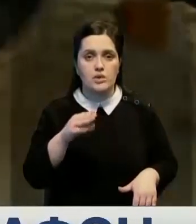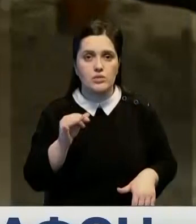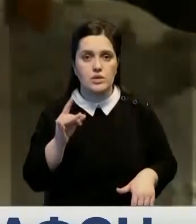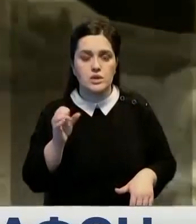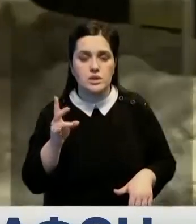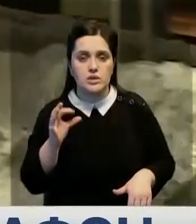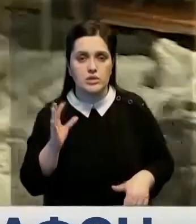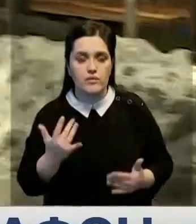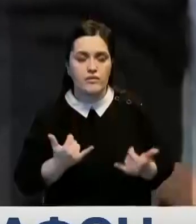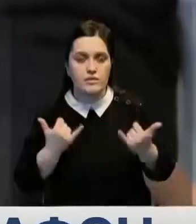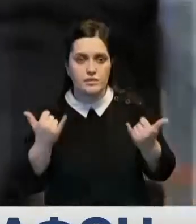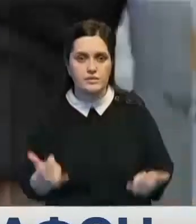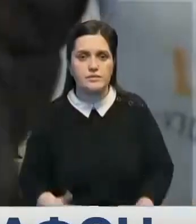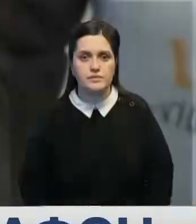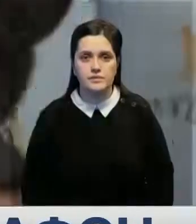Ахмета Байтурсынова.